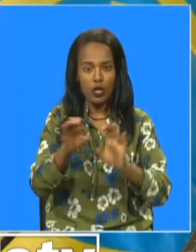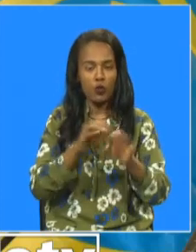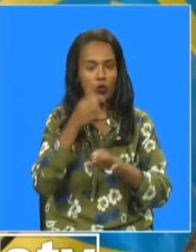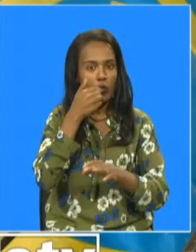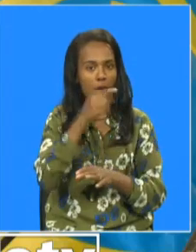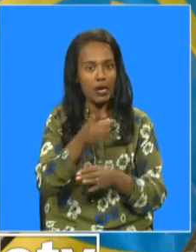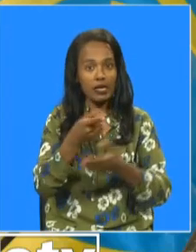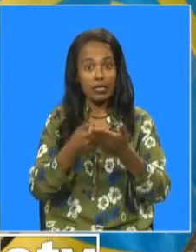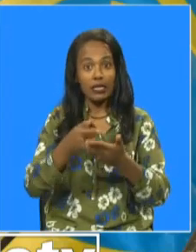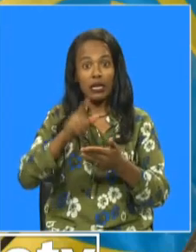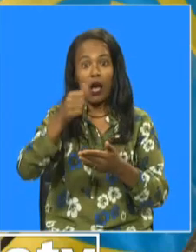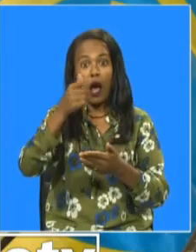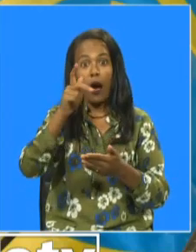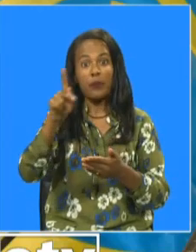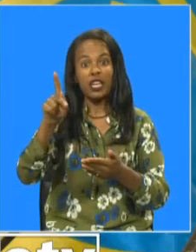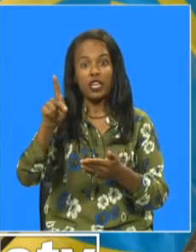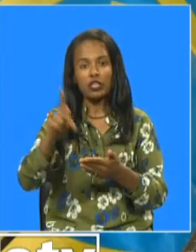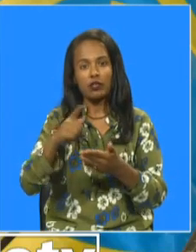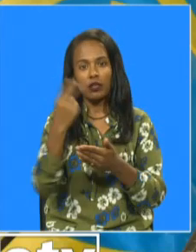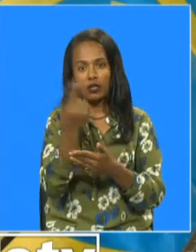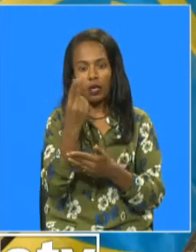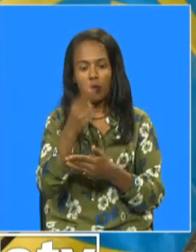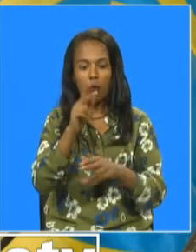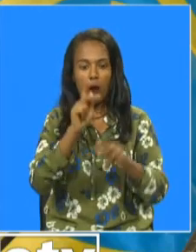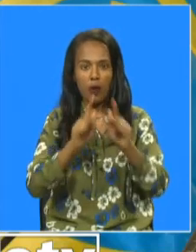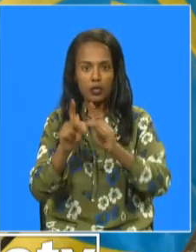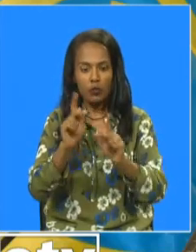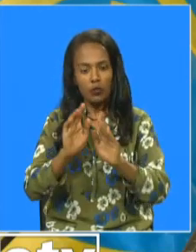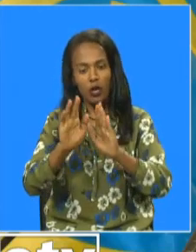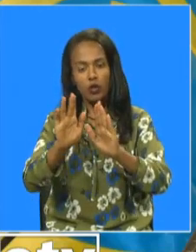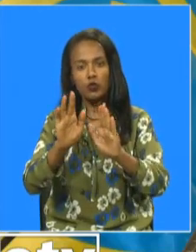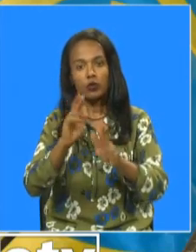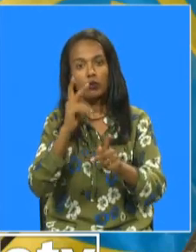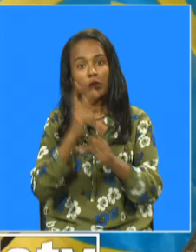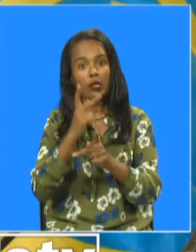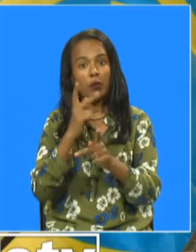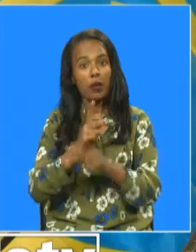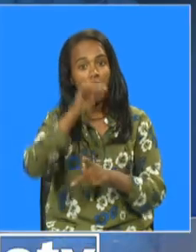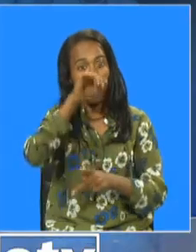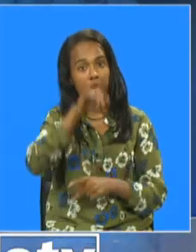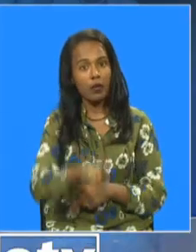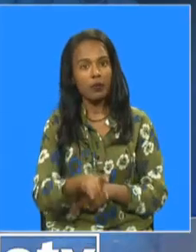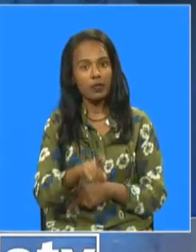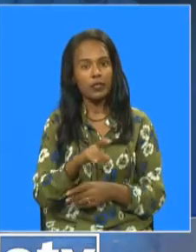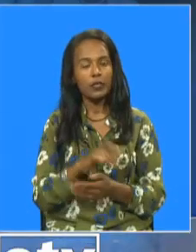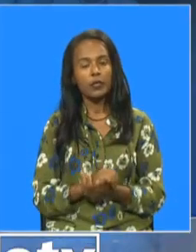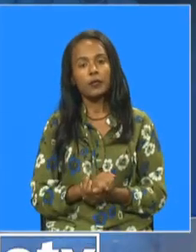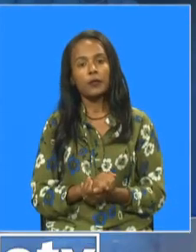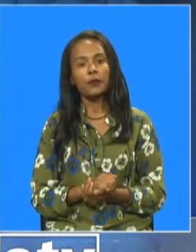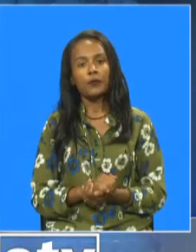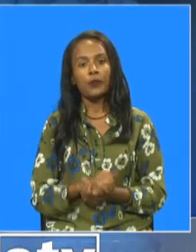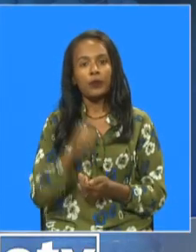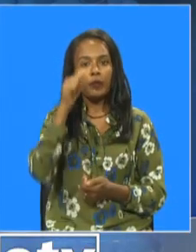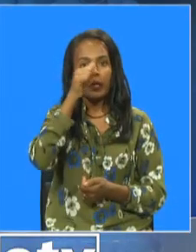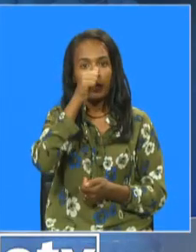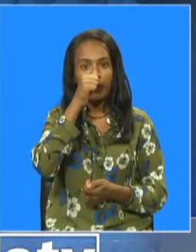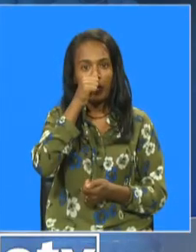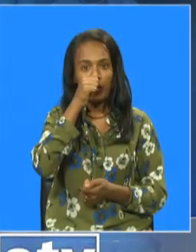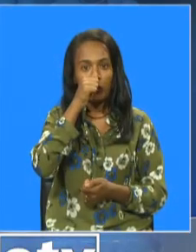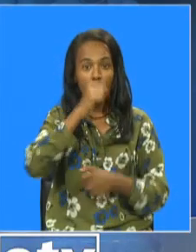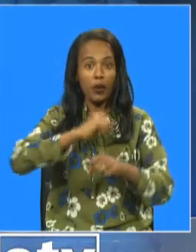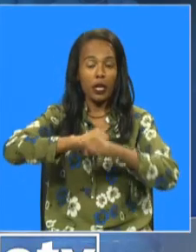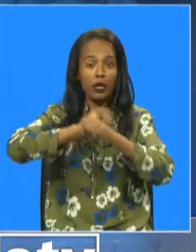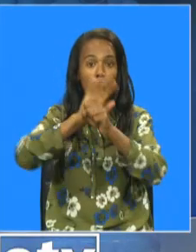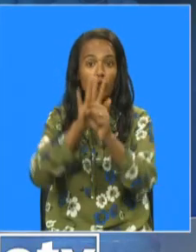ይህን አፕሊኬሽን ተጠቅሞ ራሱንም ማህበረሰቡንም ወገኑንም መጠበቅ ይኖርበታል። በኢትዮጵያ